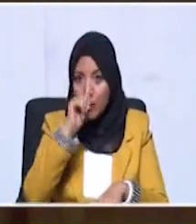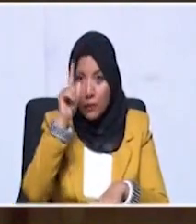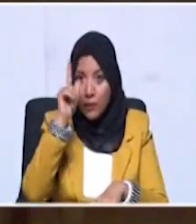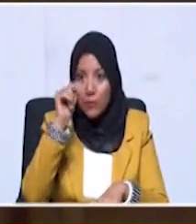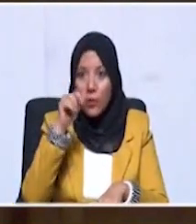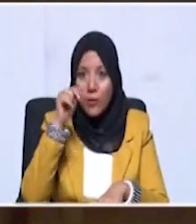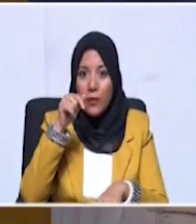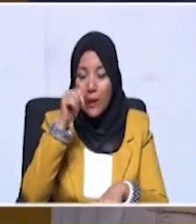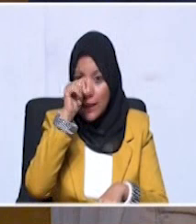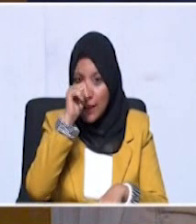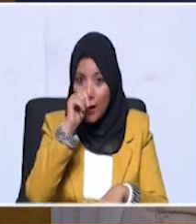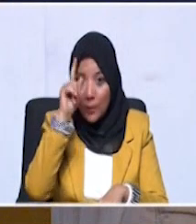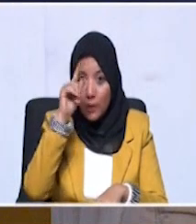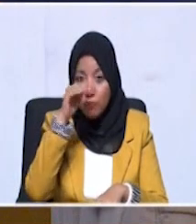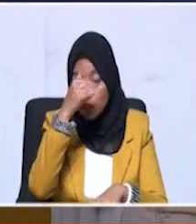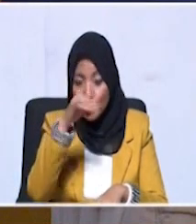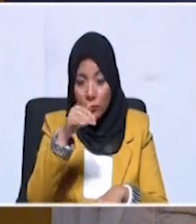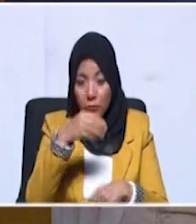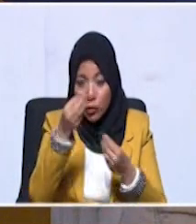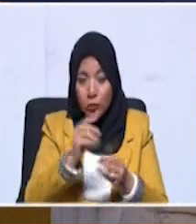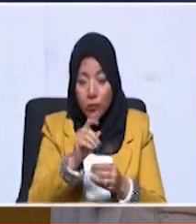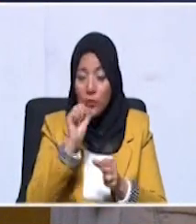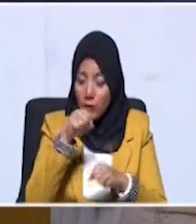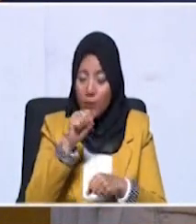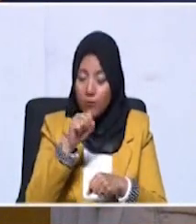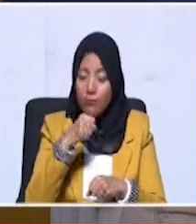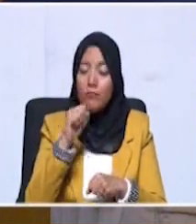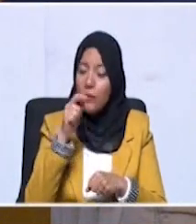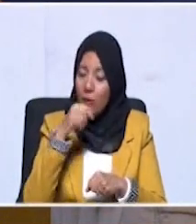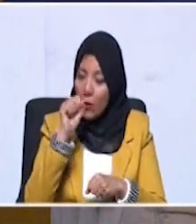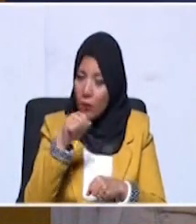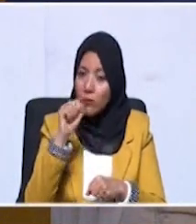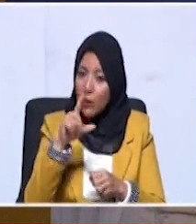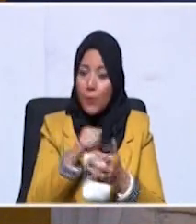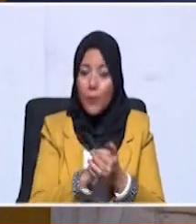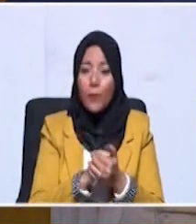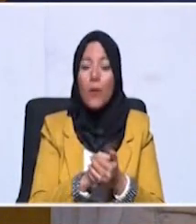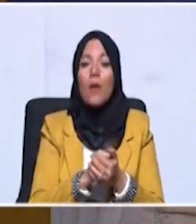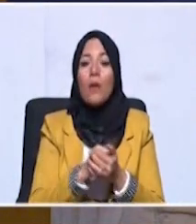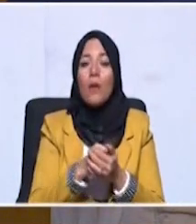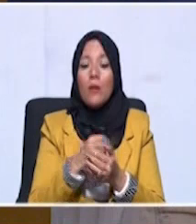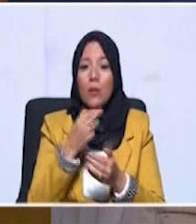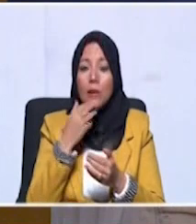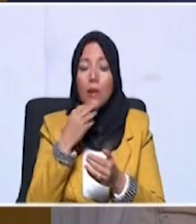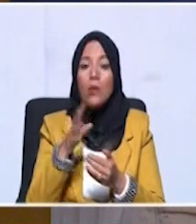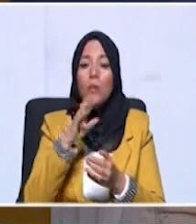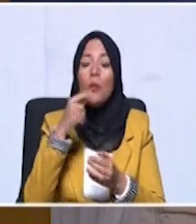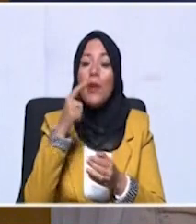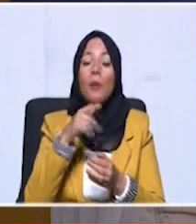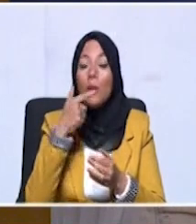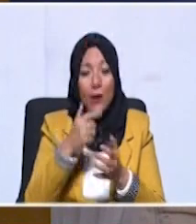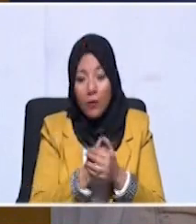كملت السؤال. لا شك يا فندم، هو عندنا ورد روية. نعم. أن سيدنا عمر بن عبد العزيز رضي الله عنه